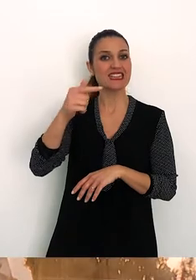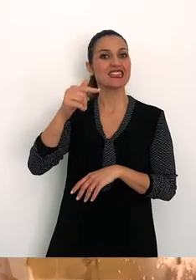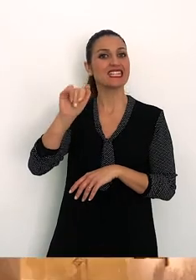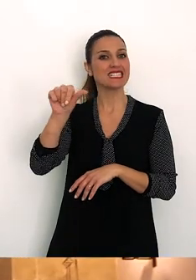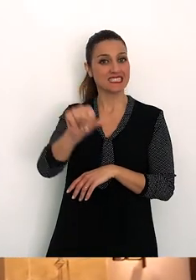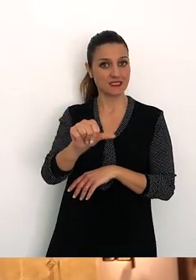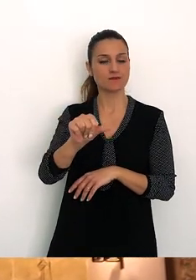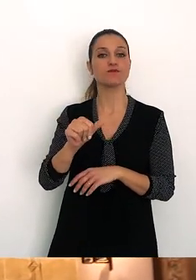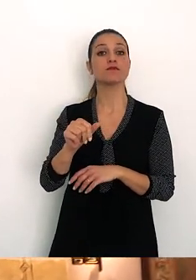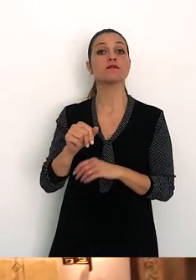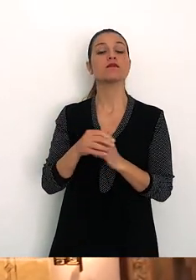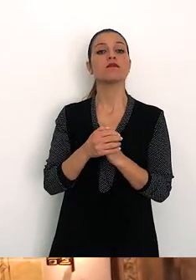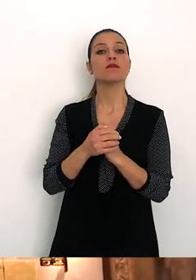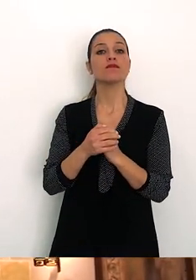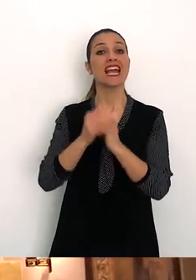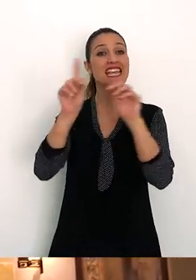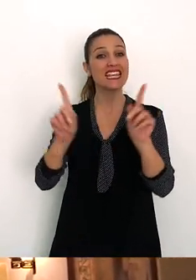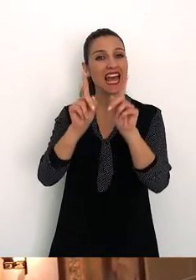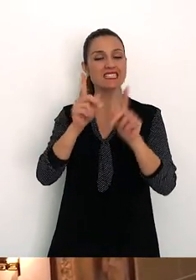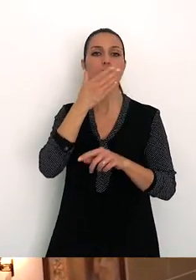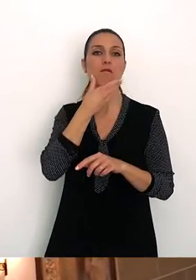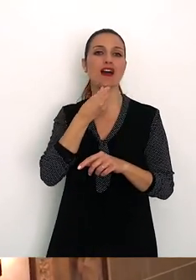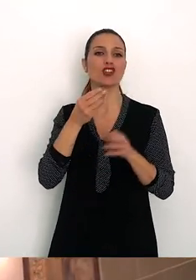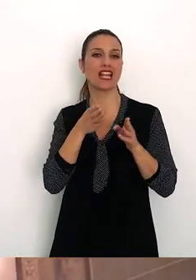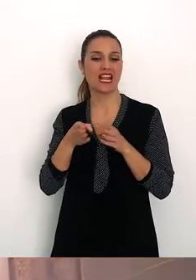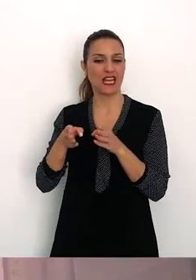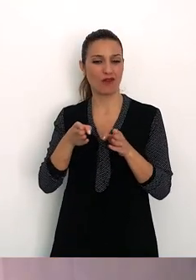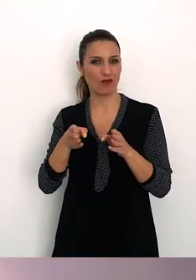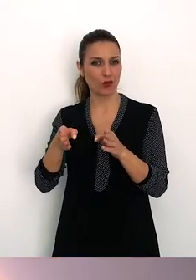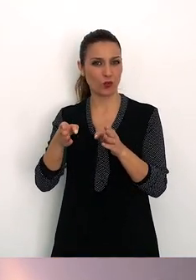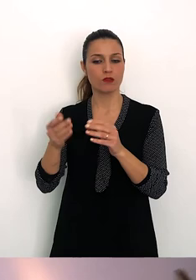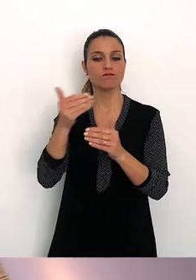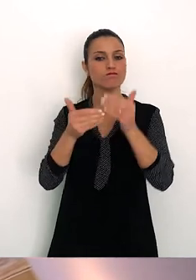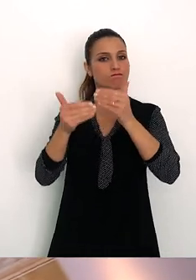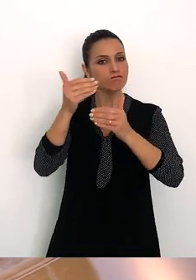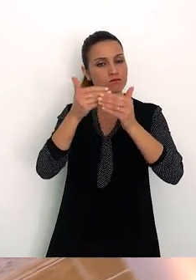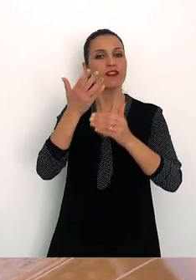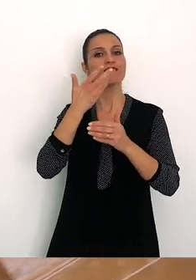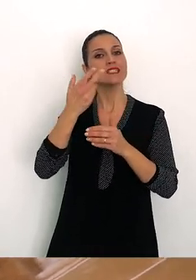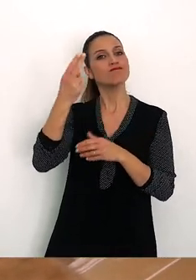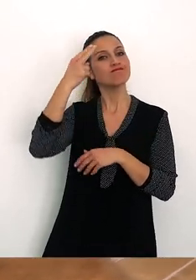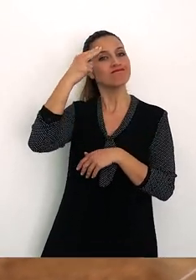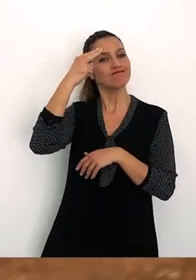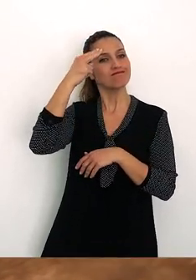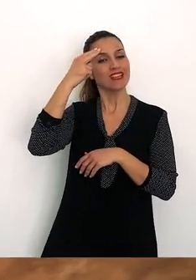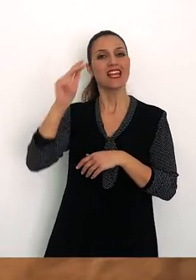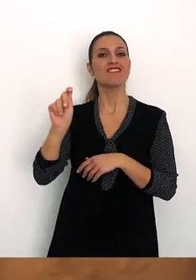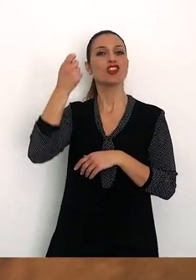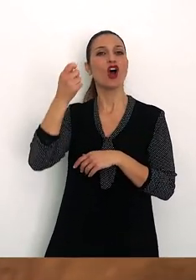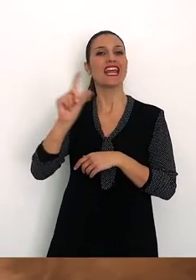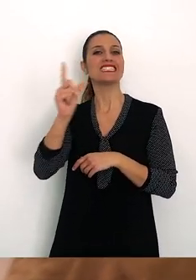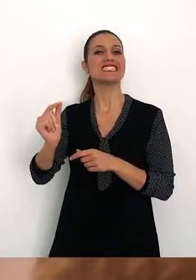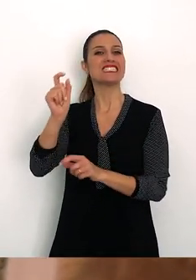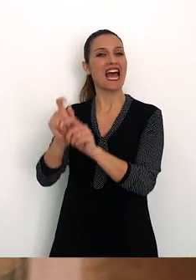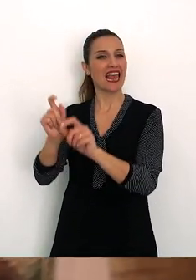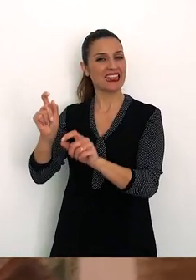Secondo le testimonianze storiche, la nuova chiesetta dedicata alla Madonna dei Fiumi venne costruita per commemorare la memorabile vittoria dei